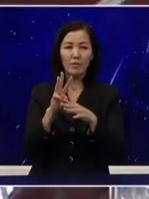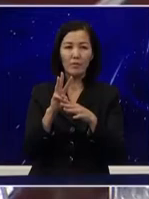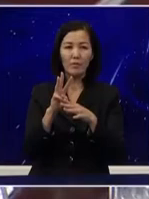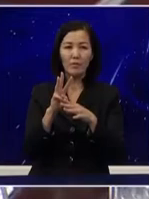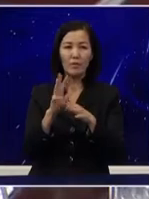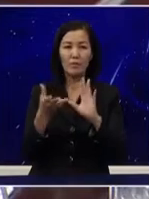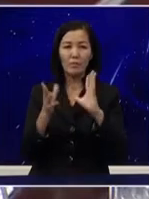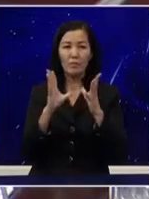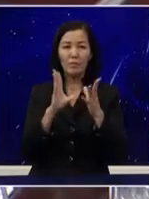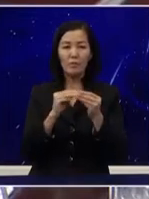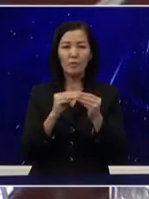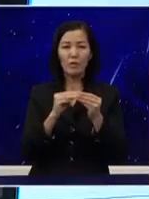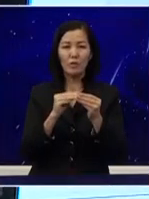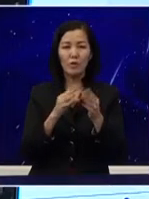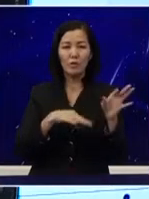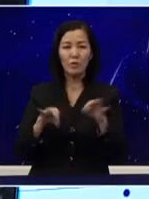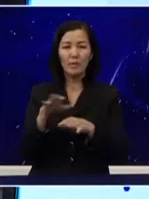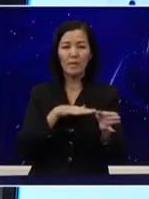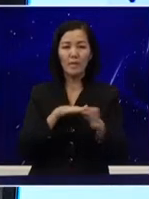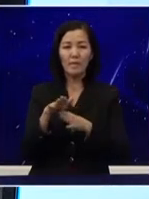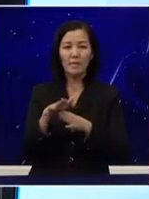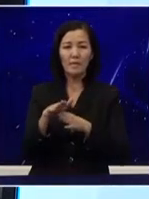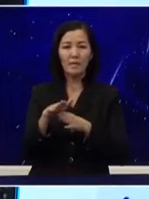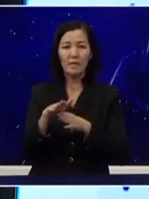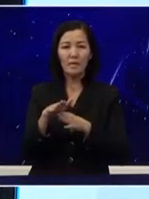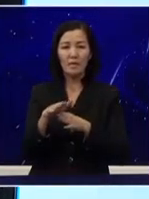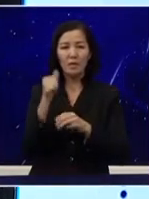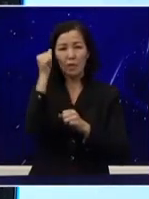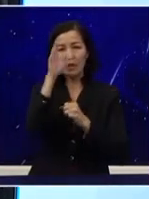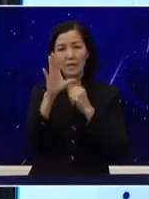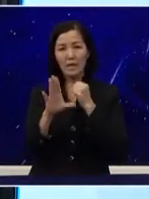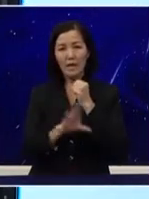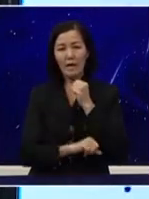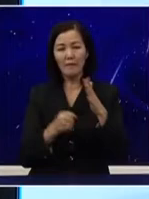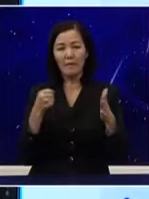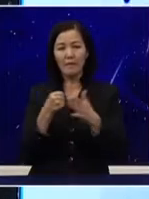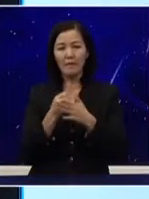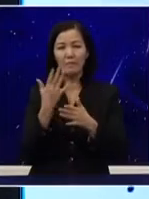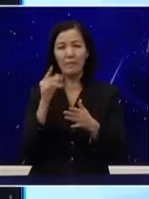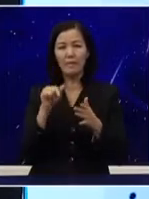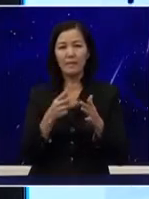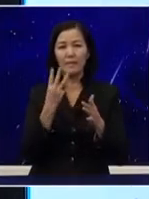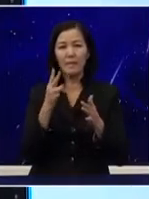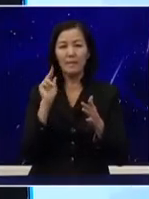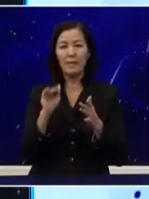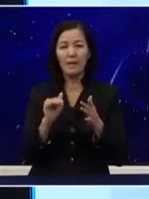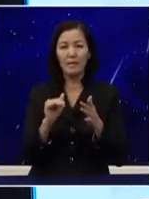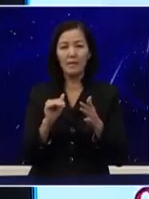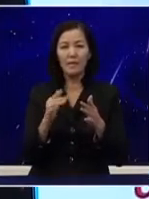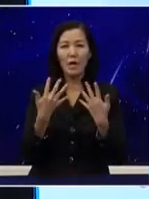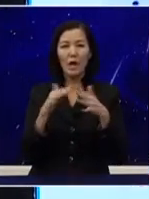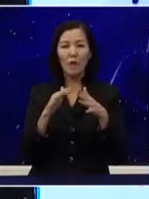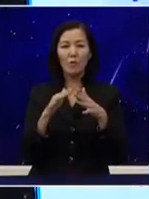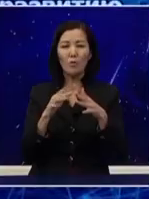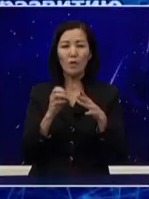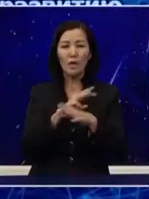ету жөніндегі жобалар іске асырылды. Жалпы жылдың аяғына дейін бұл 5200-нан астам ауылды қамтуға мүмкіндік